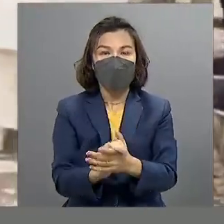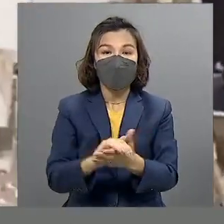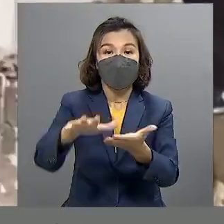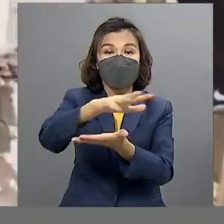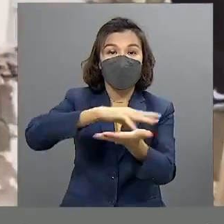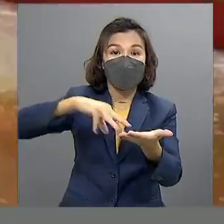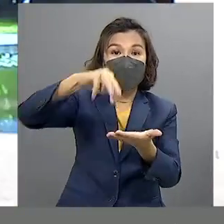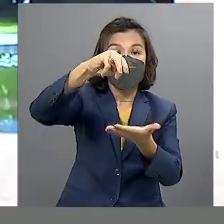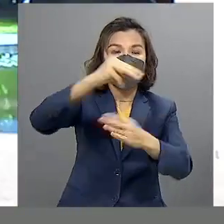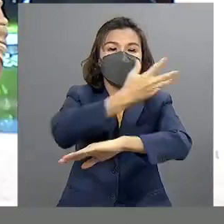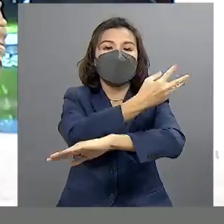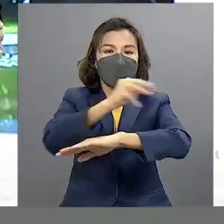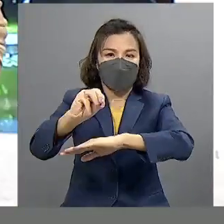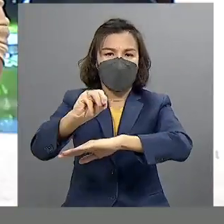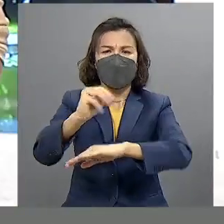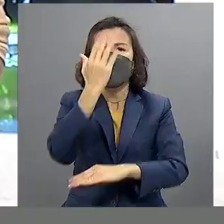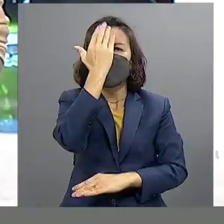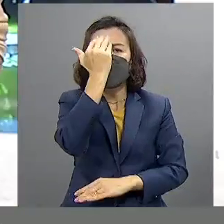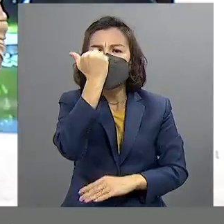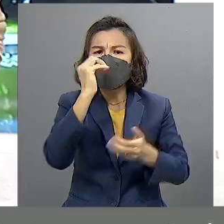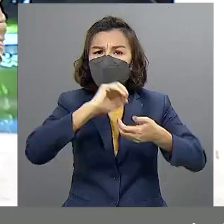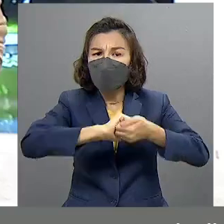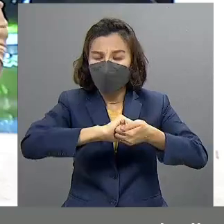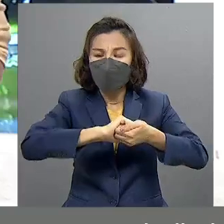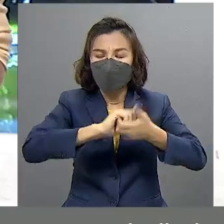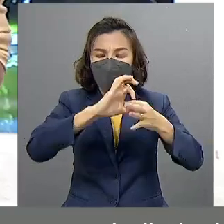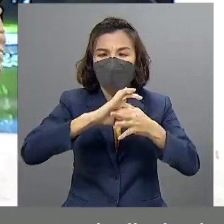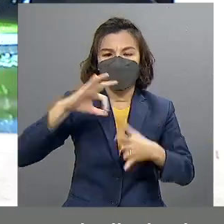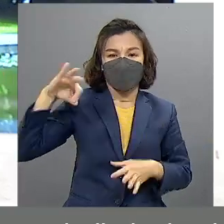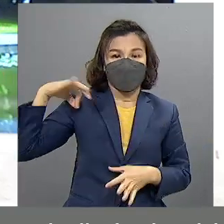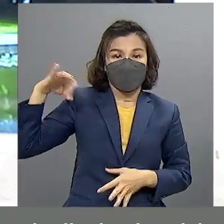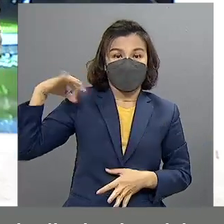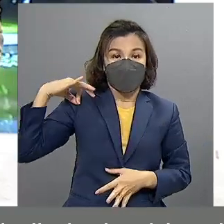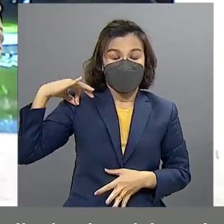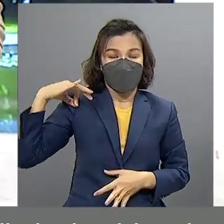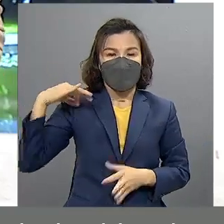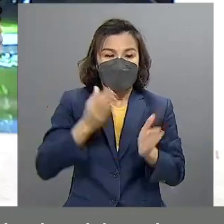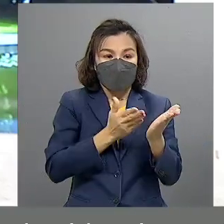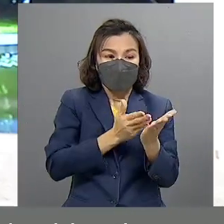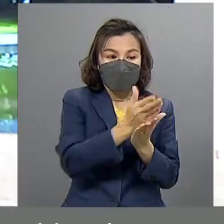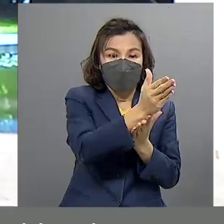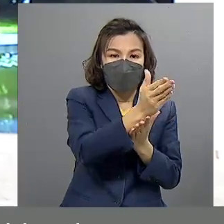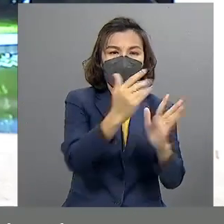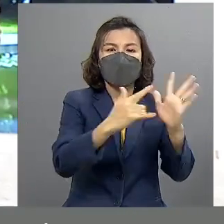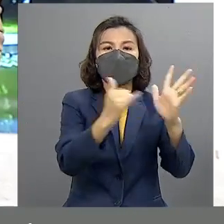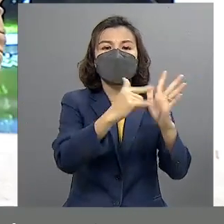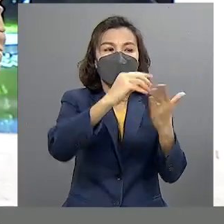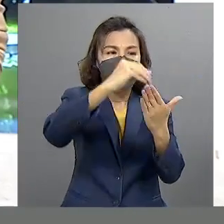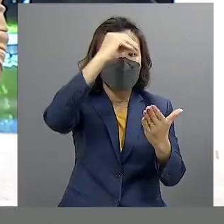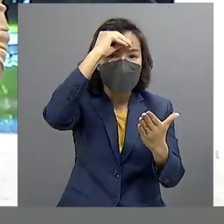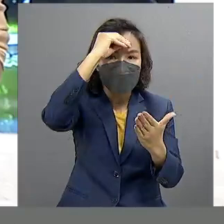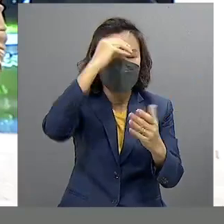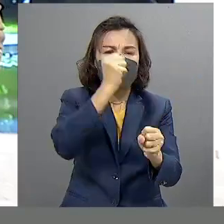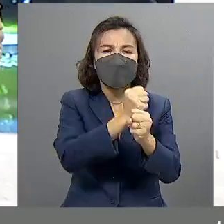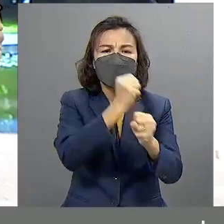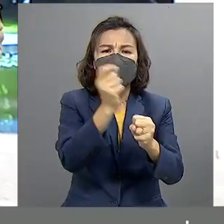ามค่ะร่วมกับจิตอาสาคณะเภสัชศาสตร์นะคะเขาผลิตขี้ผึ้งรักษาโรคน้ำกัดเท้าน